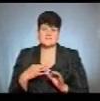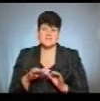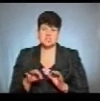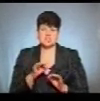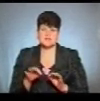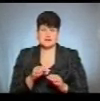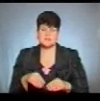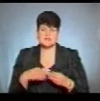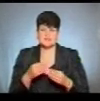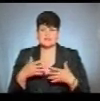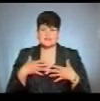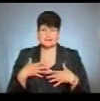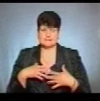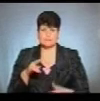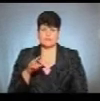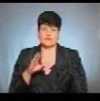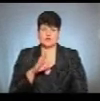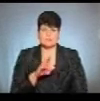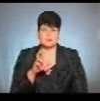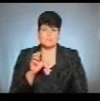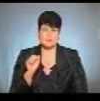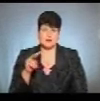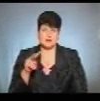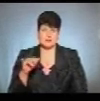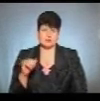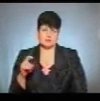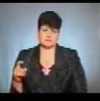кримського політв'язня Володимира Балуха.